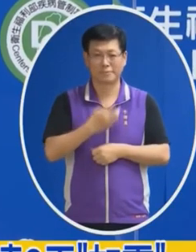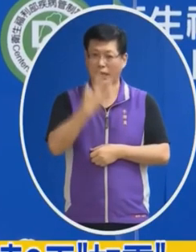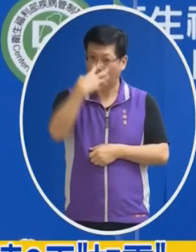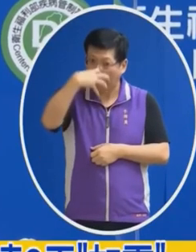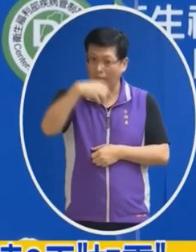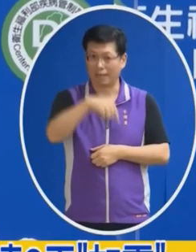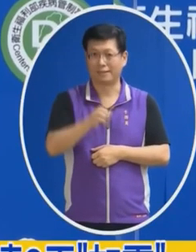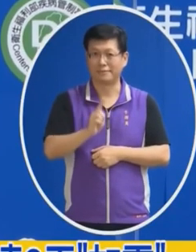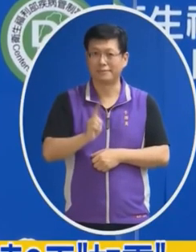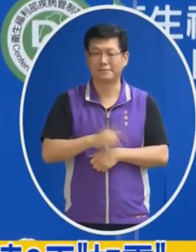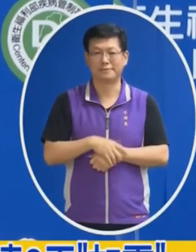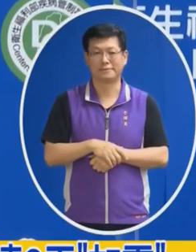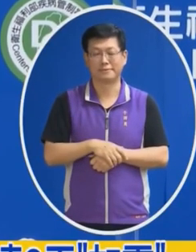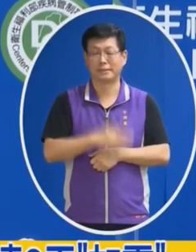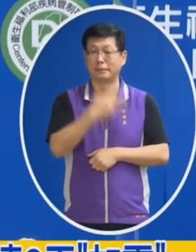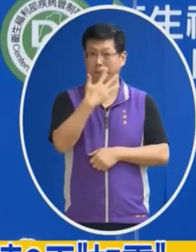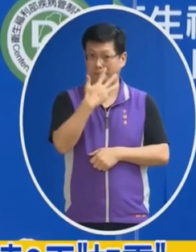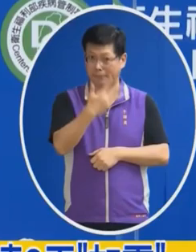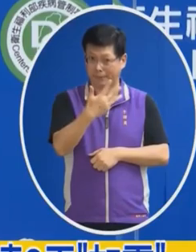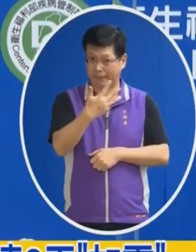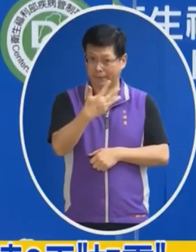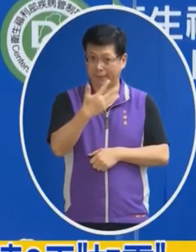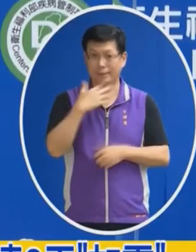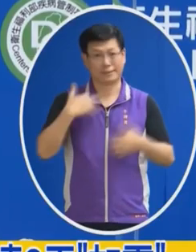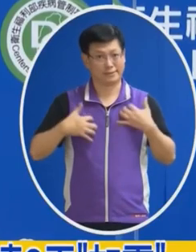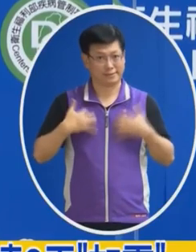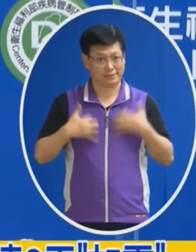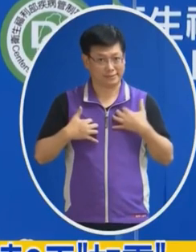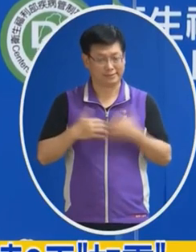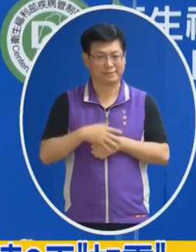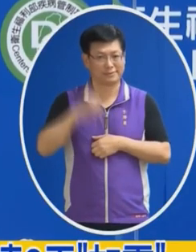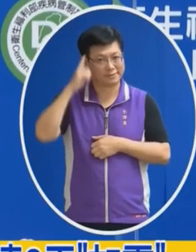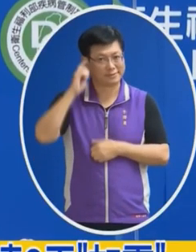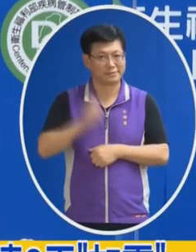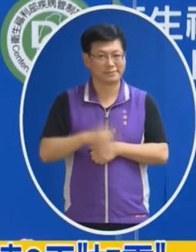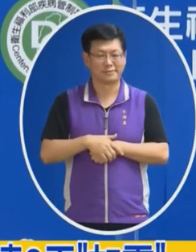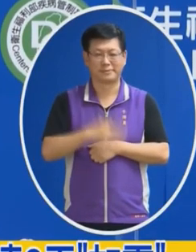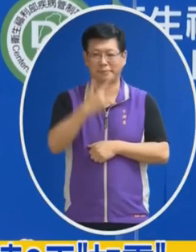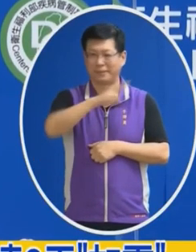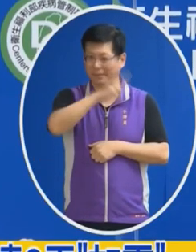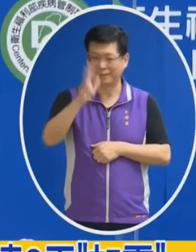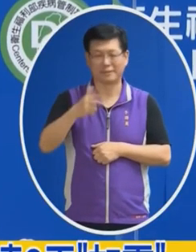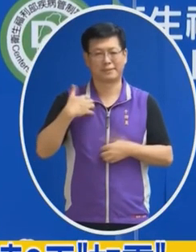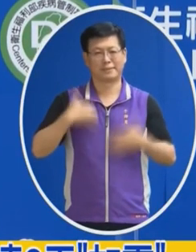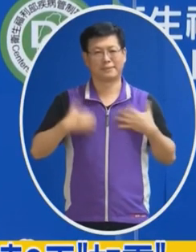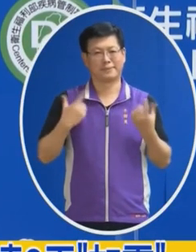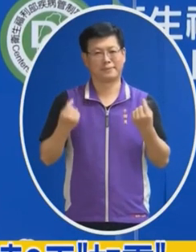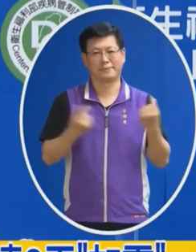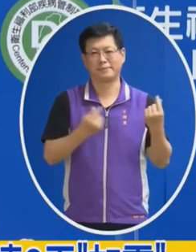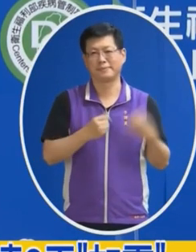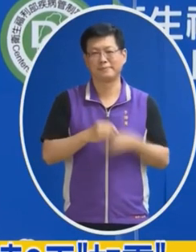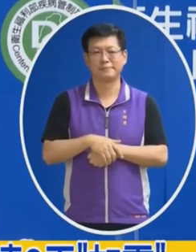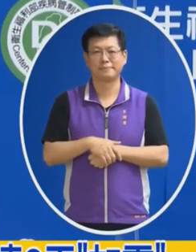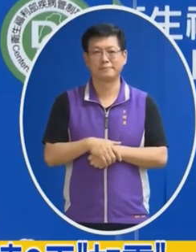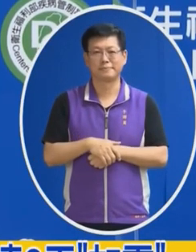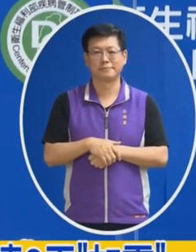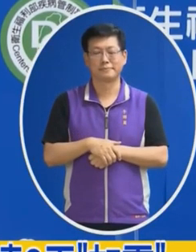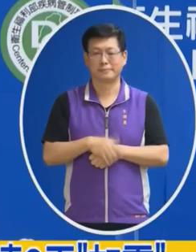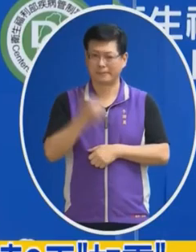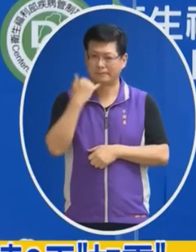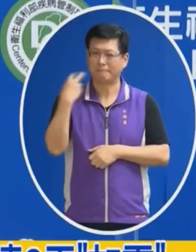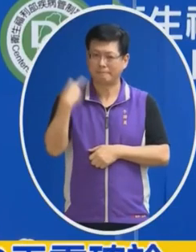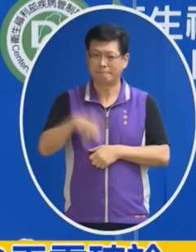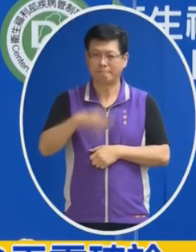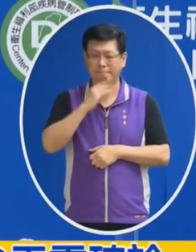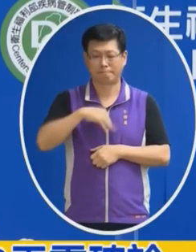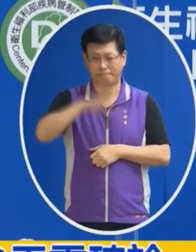嘛哈哈巴跟勒哈，我们都是8天来，大家都很热哈。那怎么样能